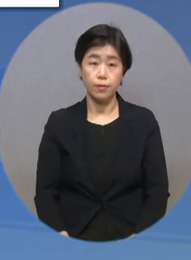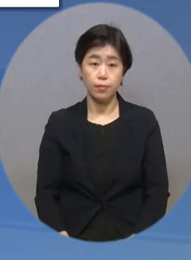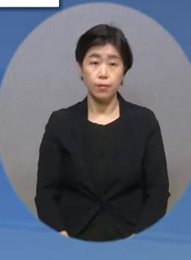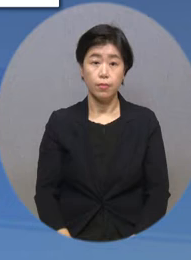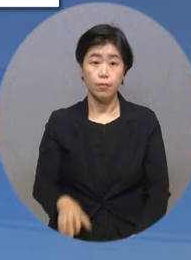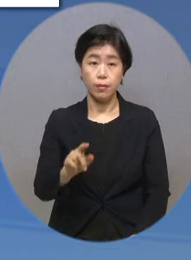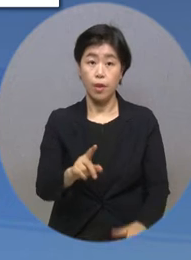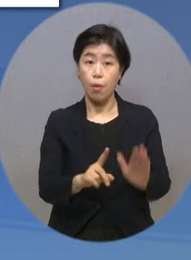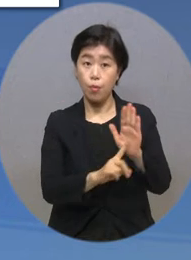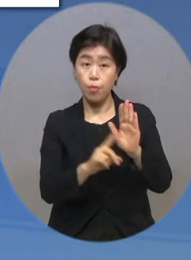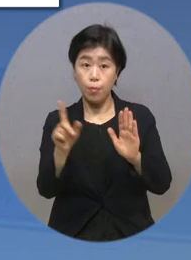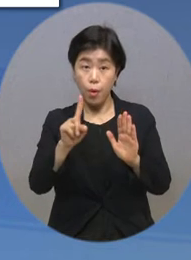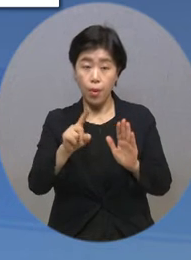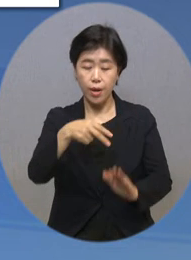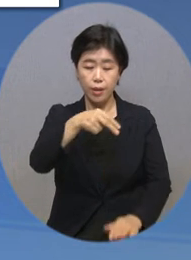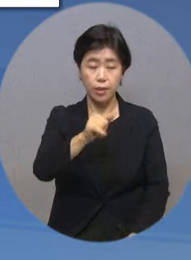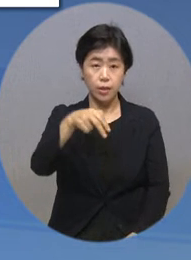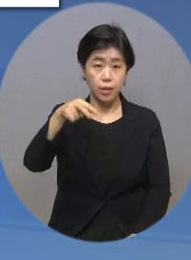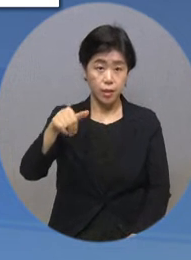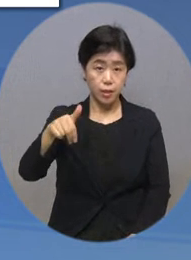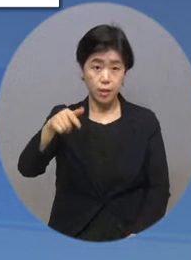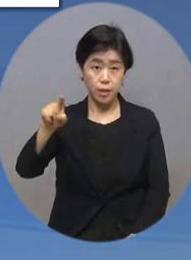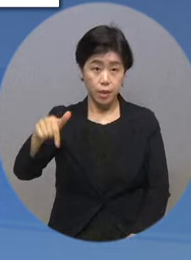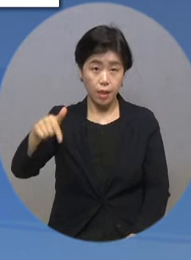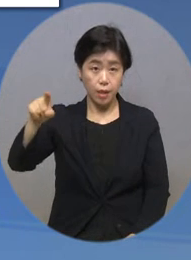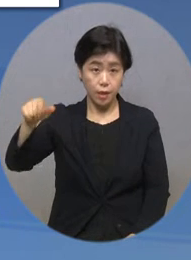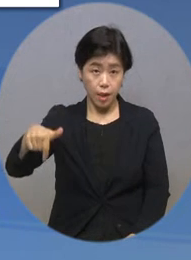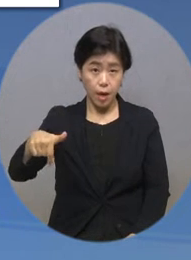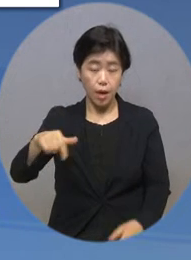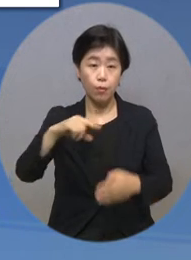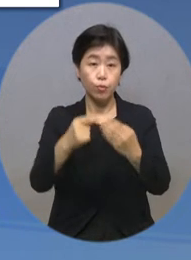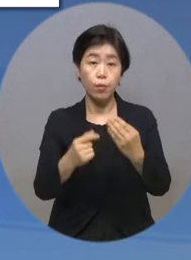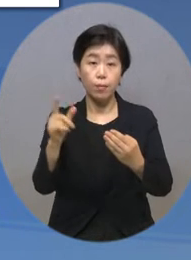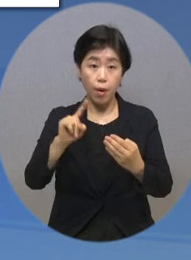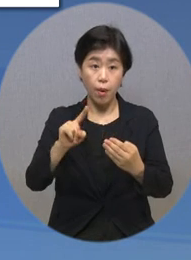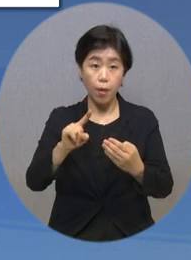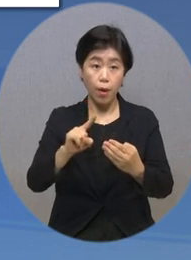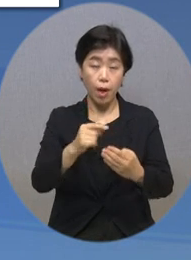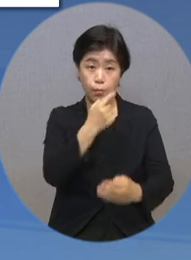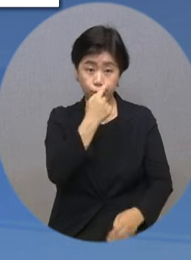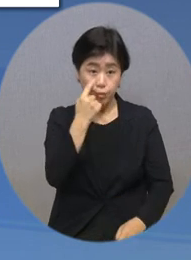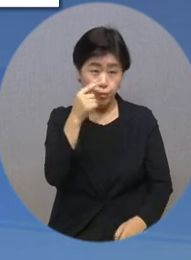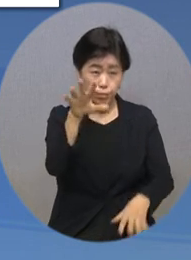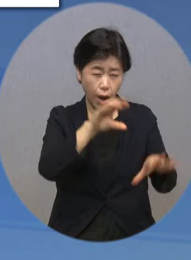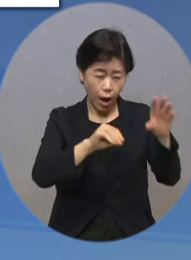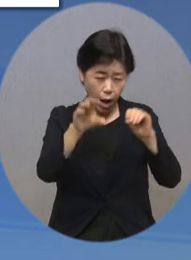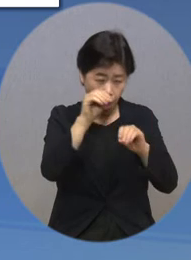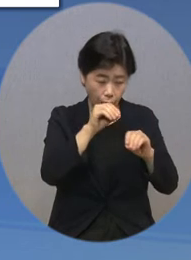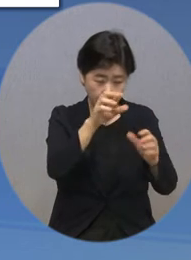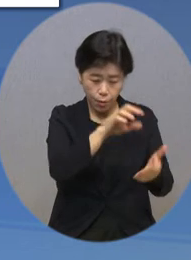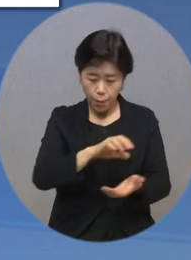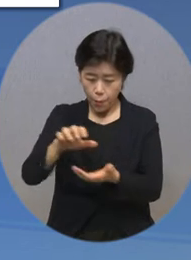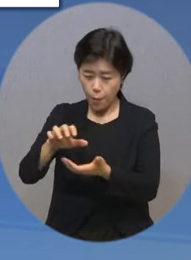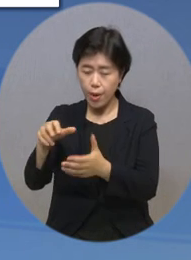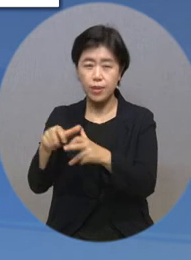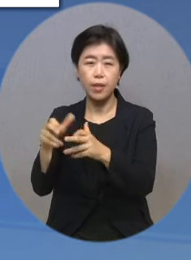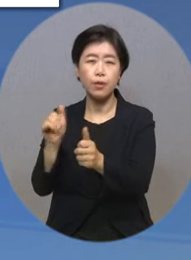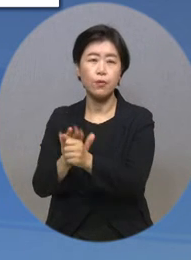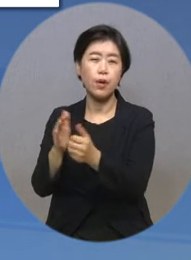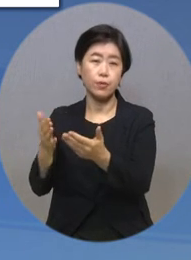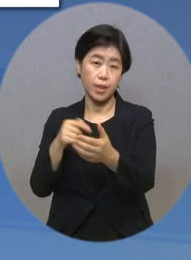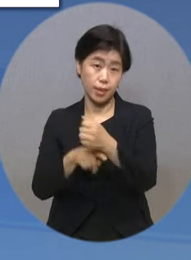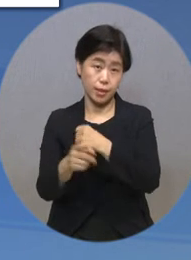확대를 추진하는 시시각각 프로젝트는 각각의 눈을 모아 장애인의 눈이 돼준다는 의미를 담고 있습니다.